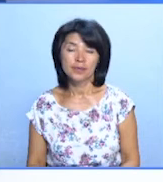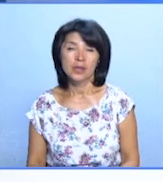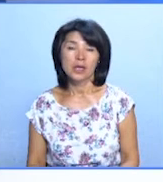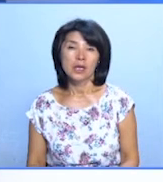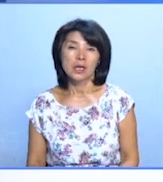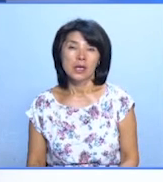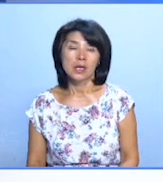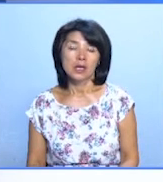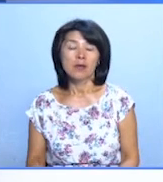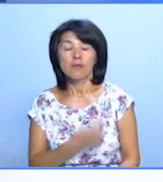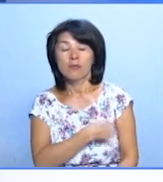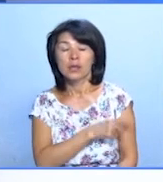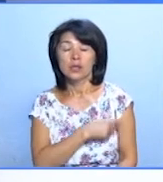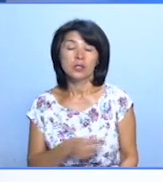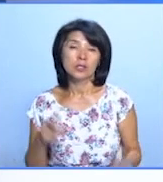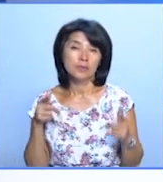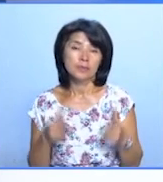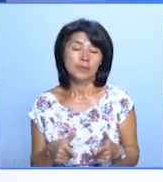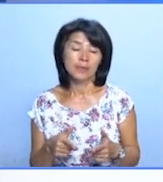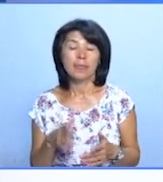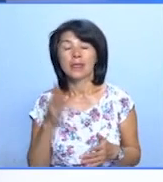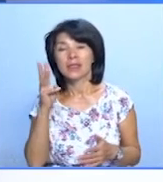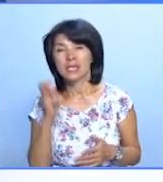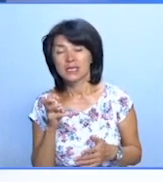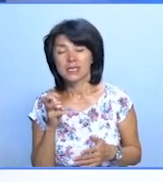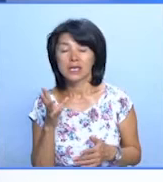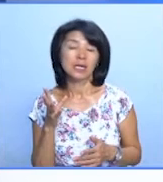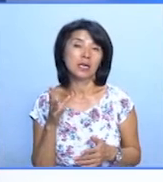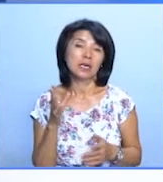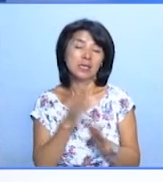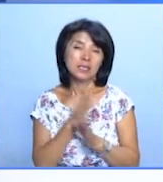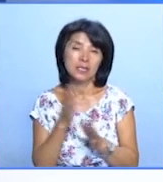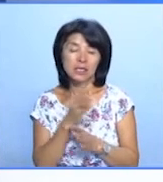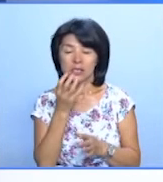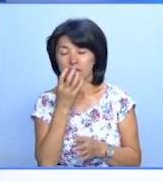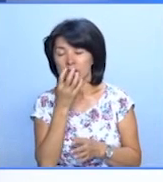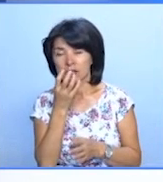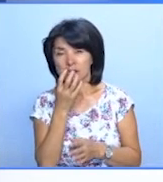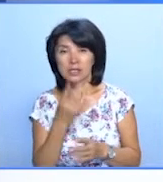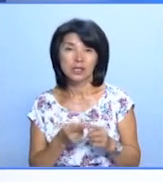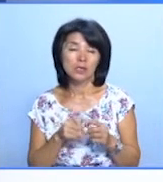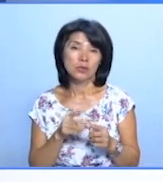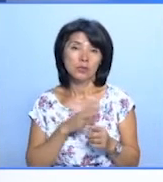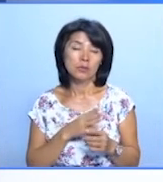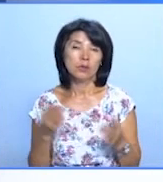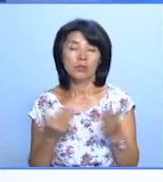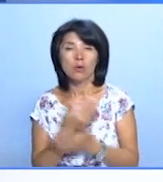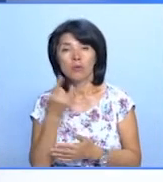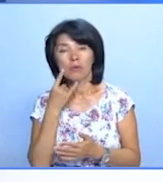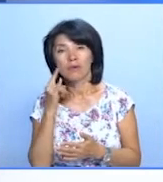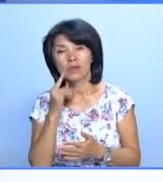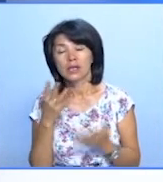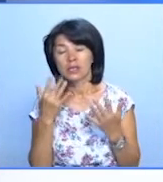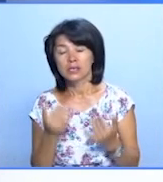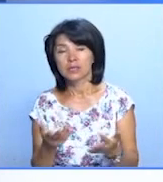В медучреждение при Иртыше поступили 300 кислородных концентраторов. Приборы были куплены попечительским советом общественного фонда «Жена Павлодар». На